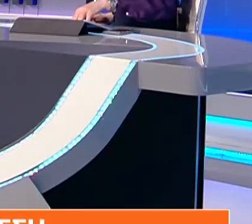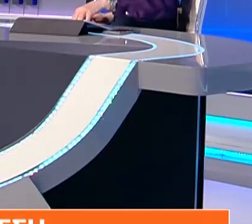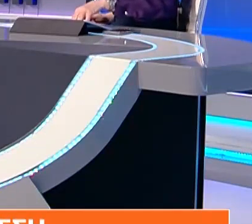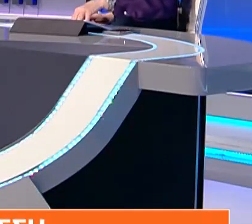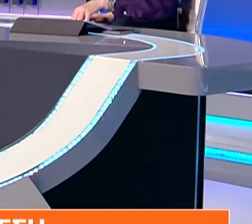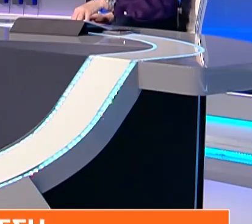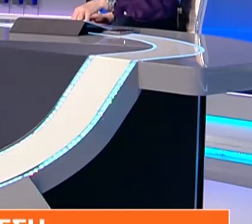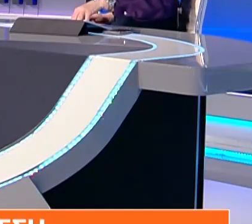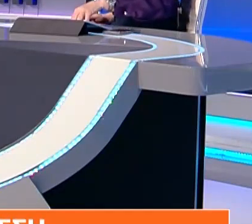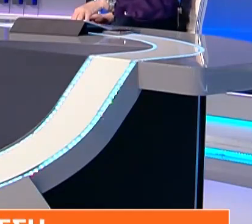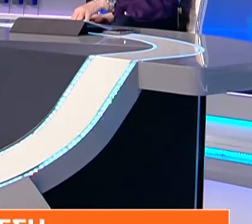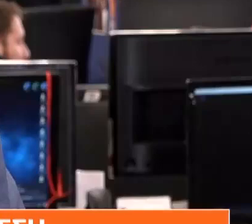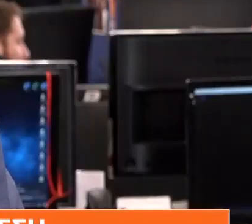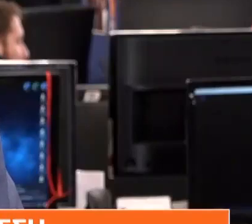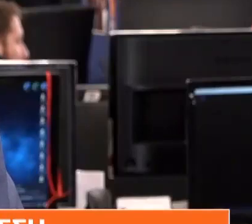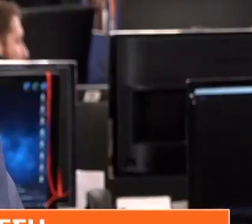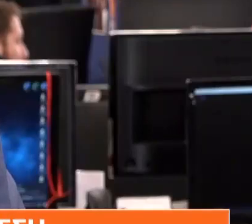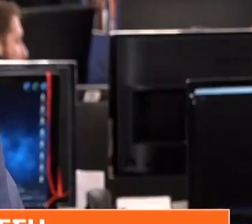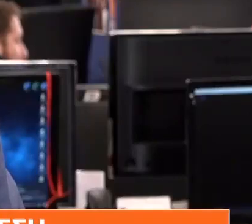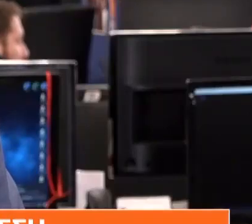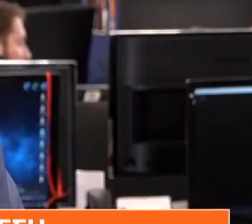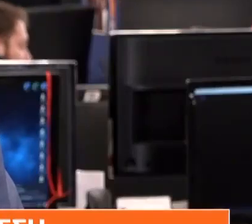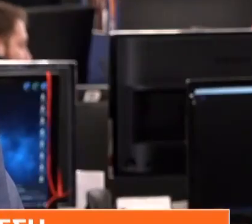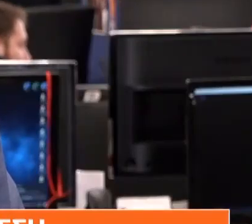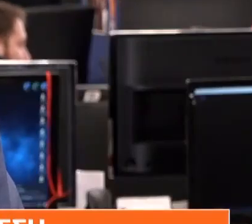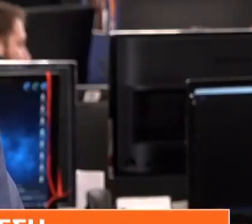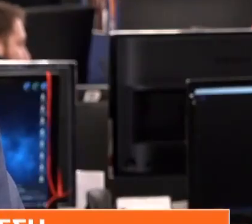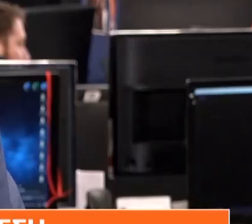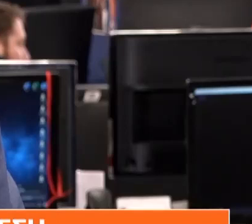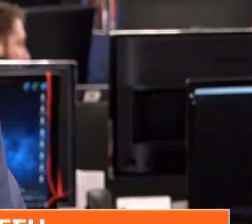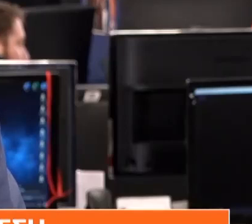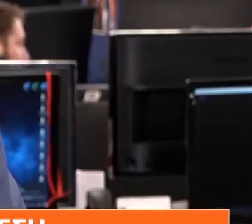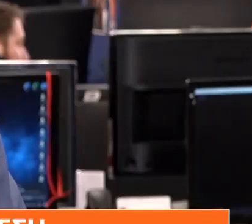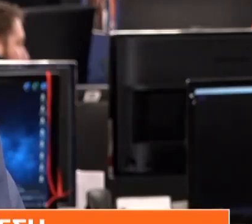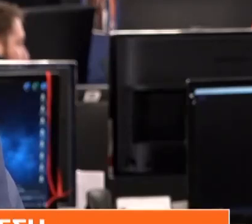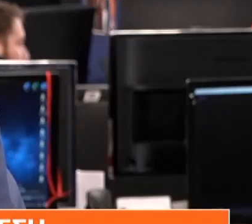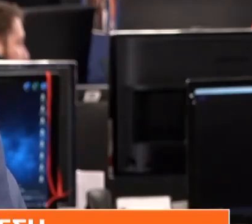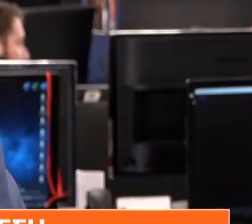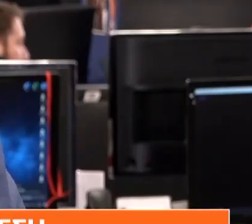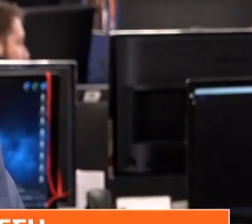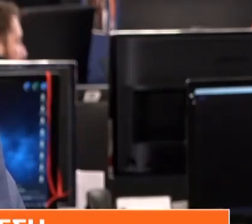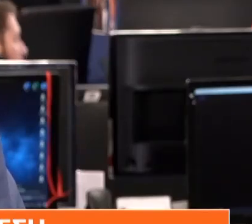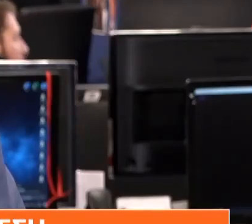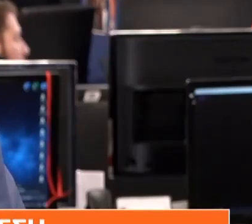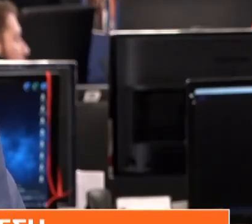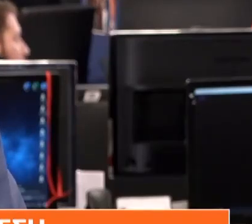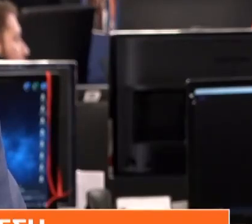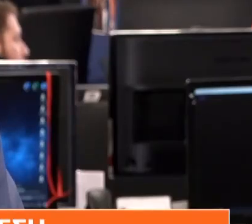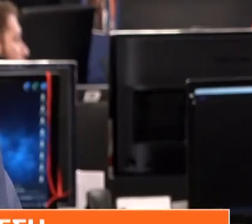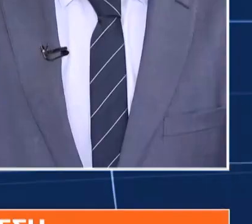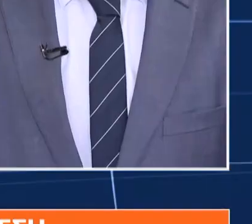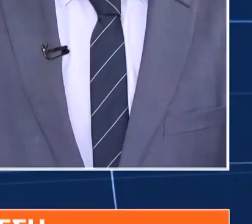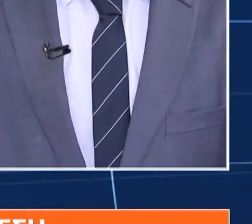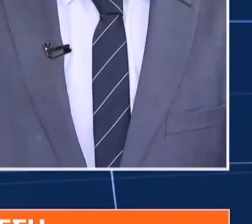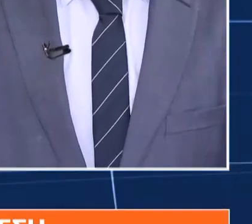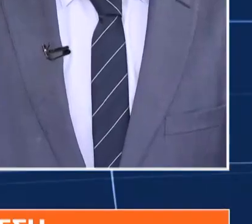στιγμής. Ακριβώς, Λίνα, η ακρίβεια στα τρόφιμα είναι το νούμερο ένα πρόβλημα των οικοκυριών και το νούμερο ένα μέλημα της κυβέρνησης, τόνισε ο